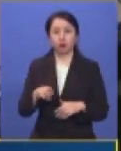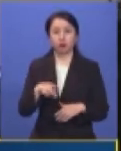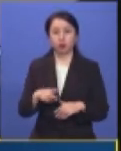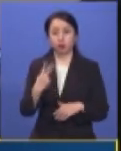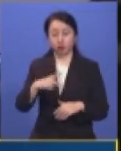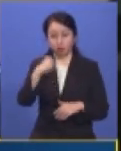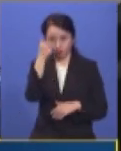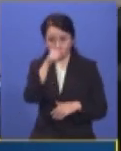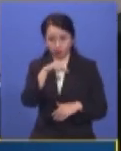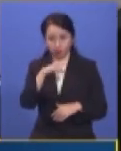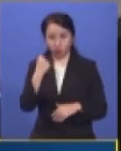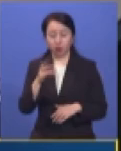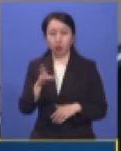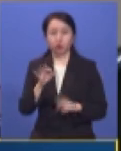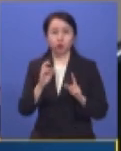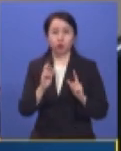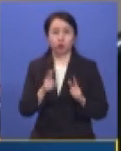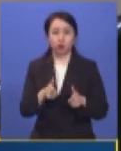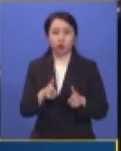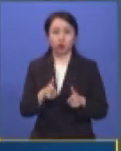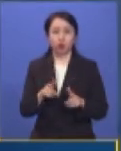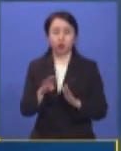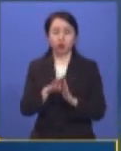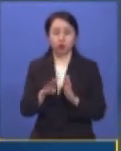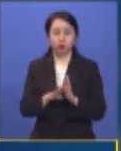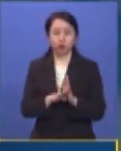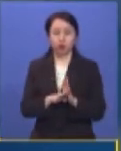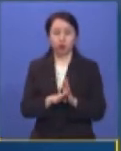октября 2021 года, но согласно методологии